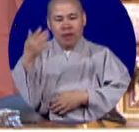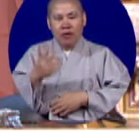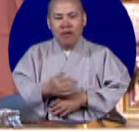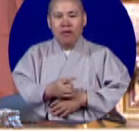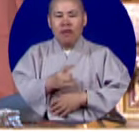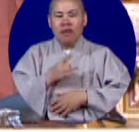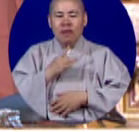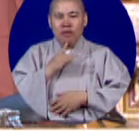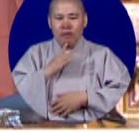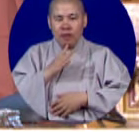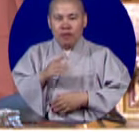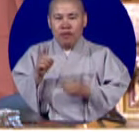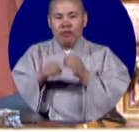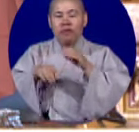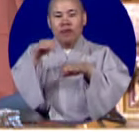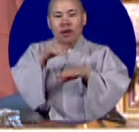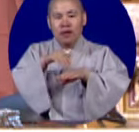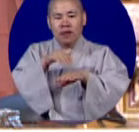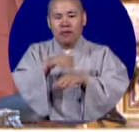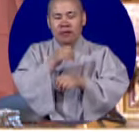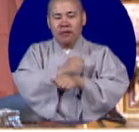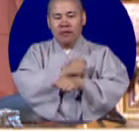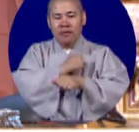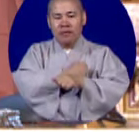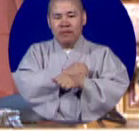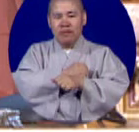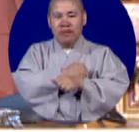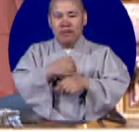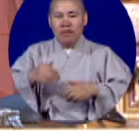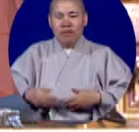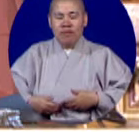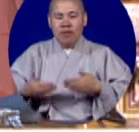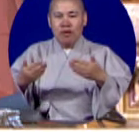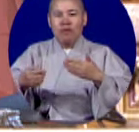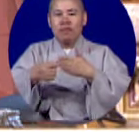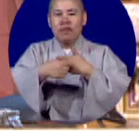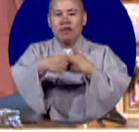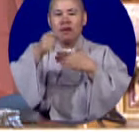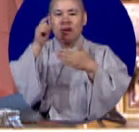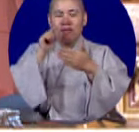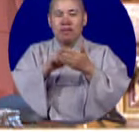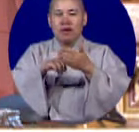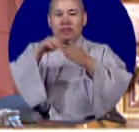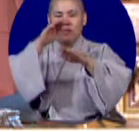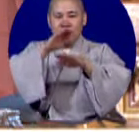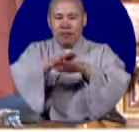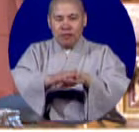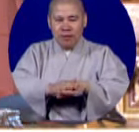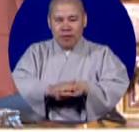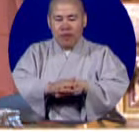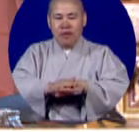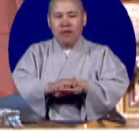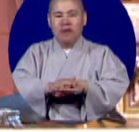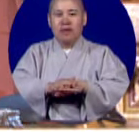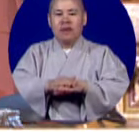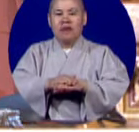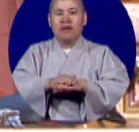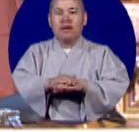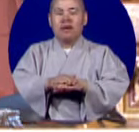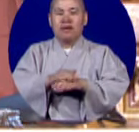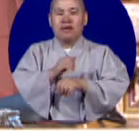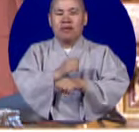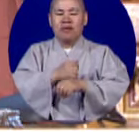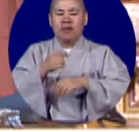오로지 수행을 해서 그 쓸데없는 마음을 놔야 돼요. 그 마음 놓는